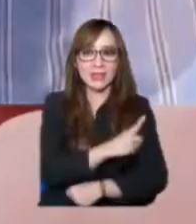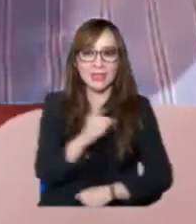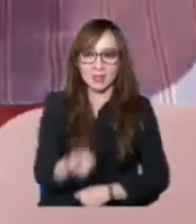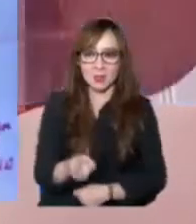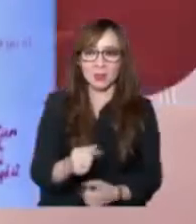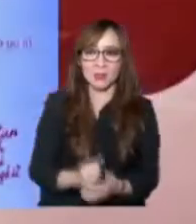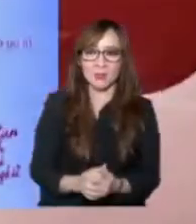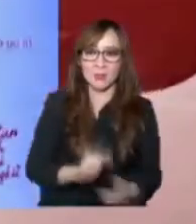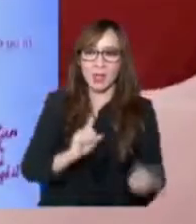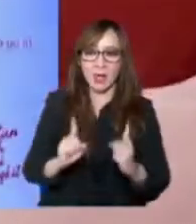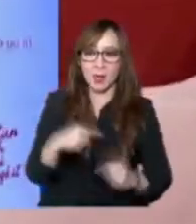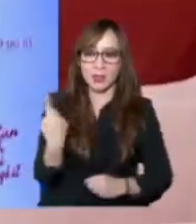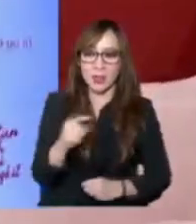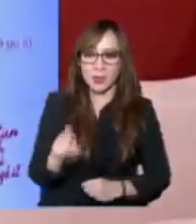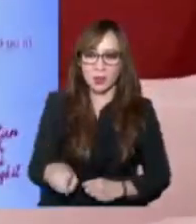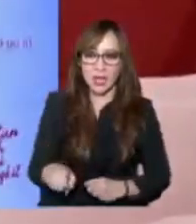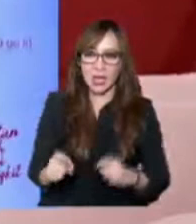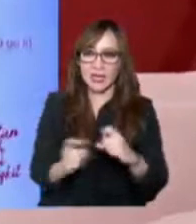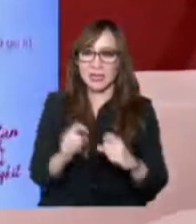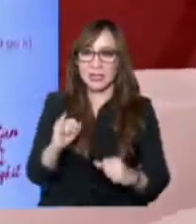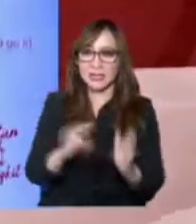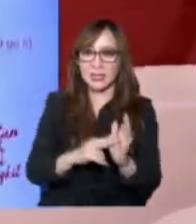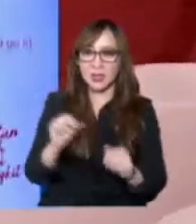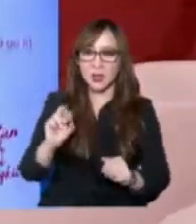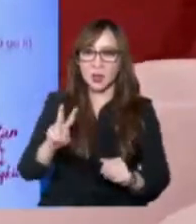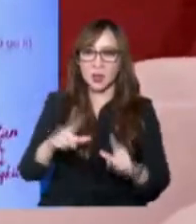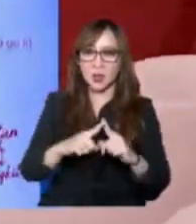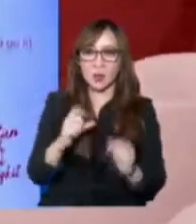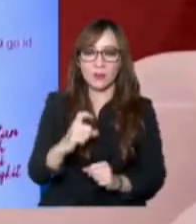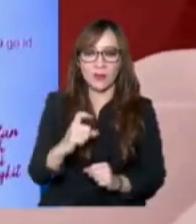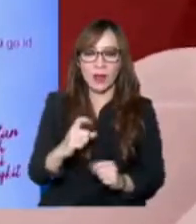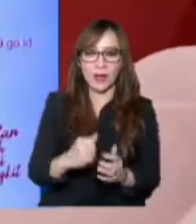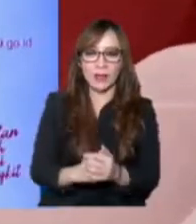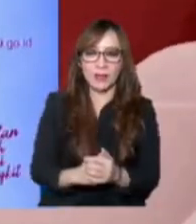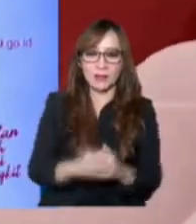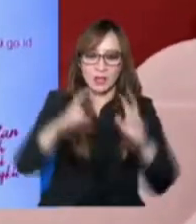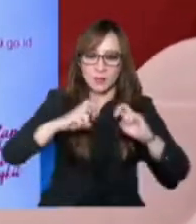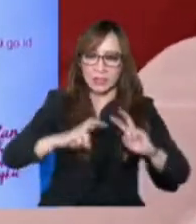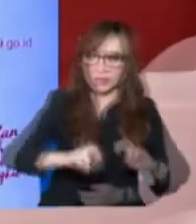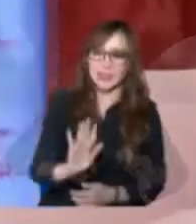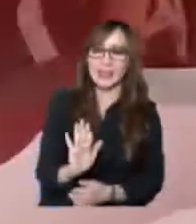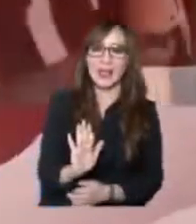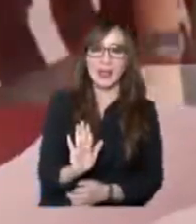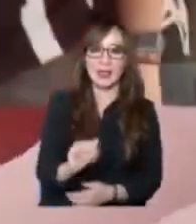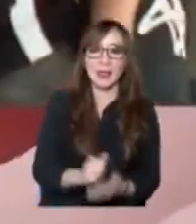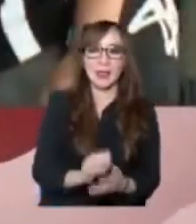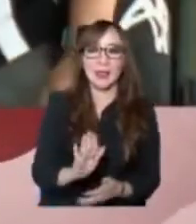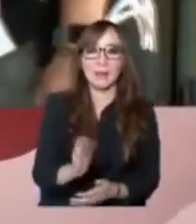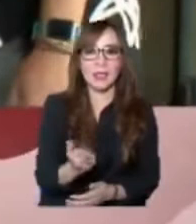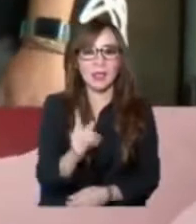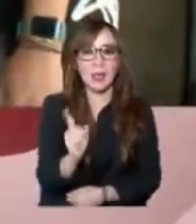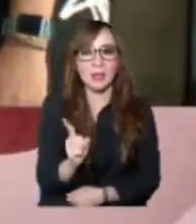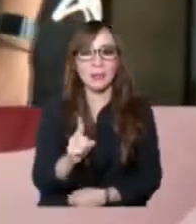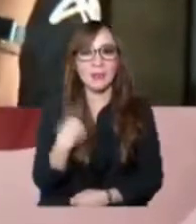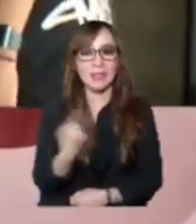yang kalau kita memakai Sinovac itu dari data terakhir dari penelitian adalah di angka 65%. Kenapa kita harus tetap